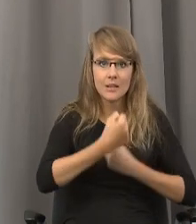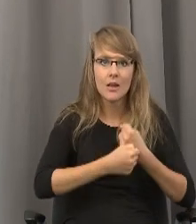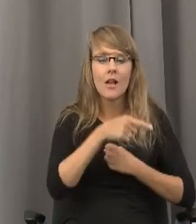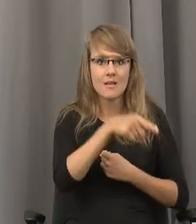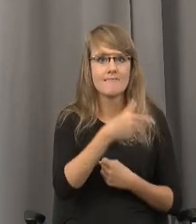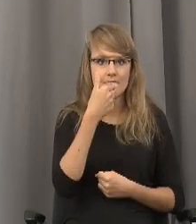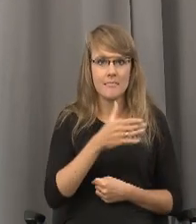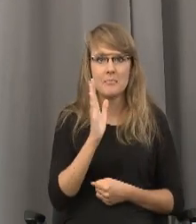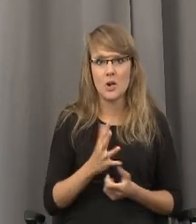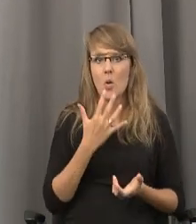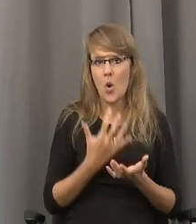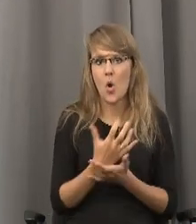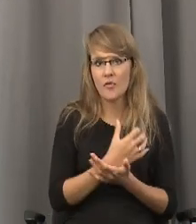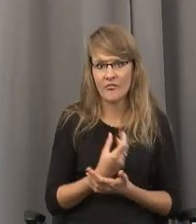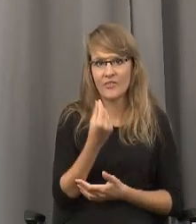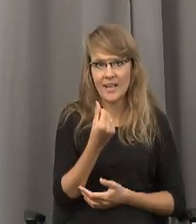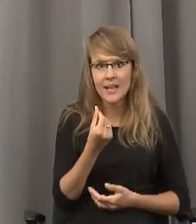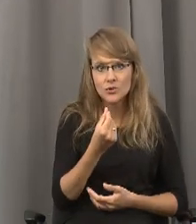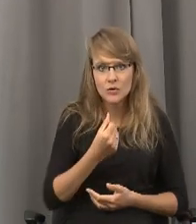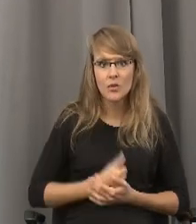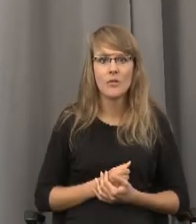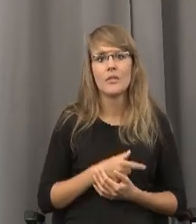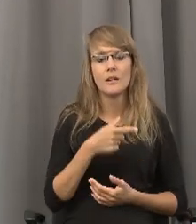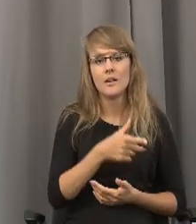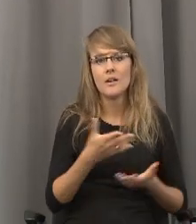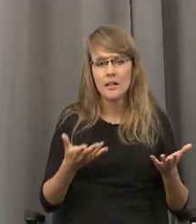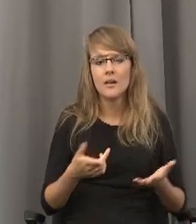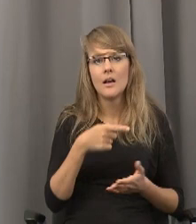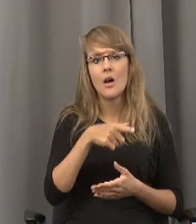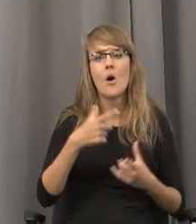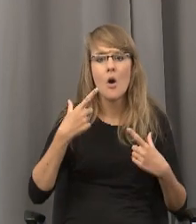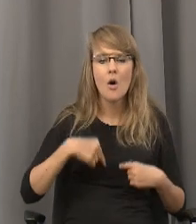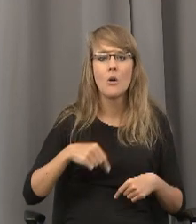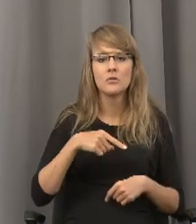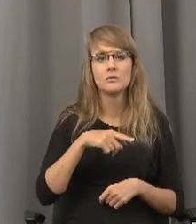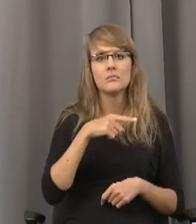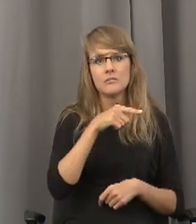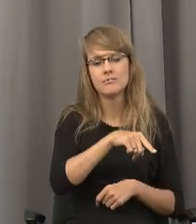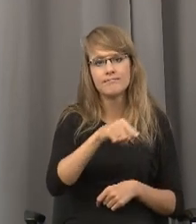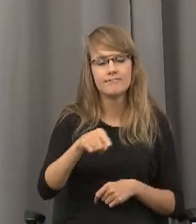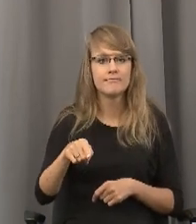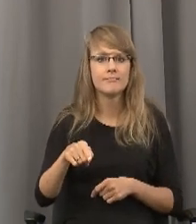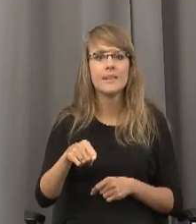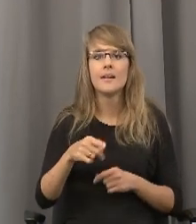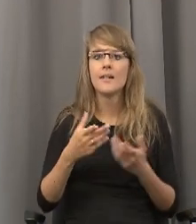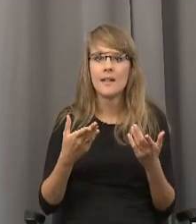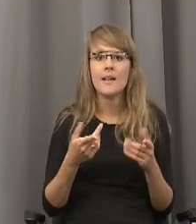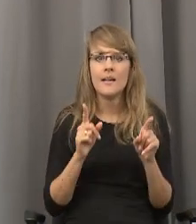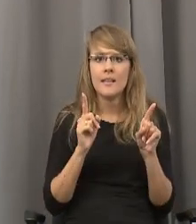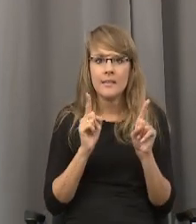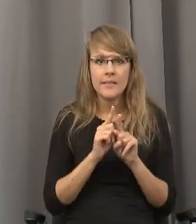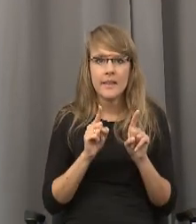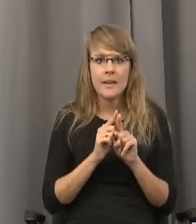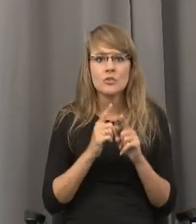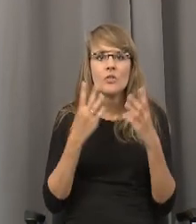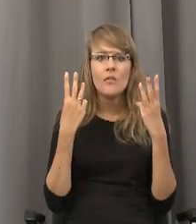korzyści finansowe, nie wynikające z utrzymania pod kontrolą kosztów leczenia osób dotkniętych chorobami otępiennymi. Ważną i oczekiwaną korzyścią powinno być